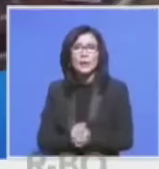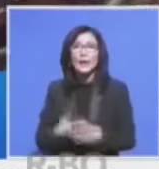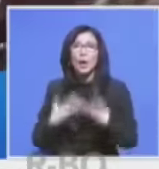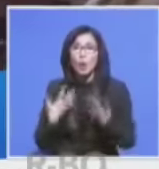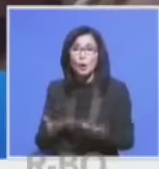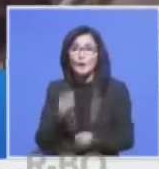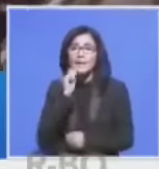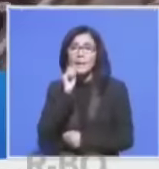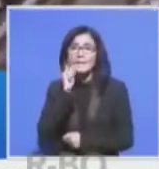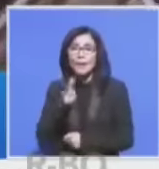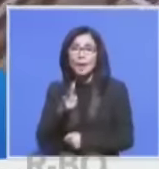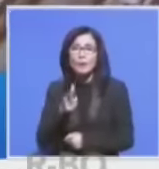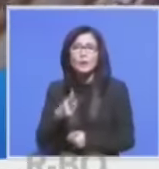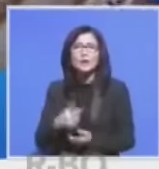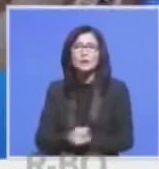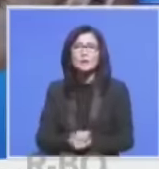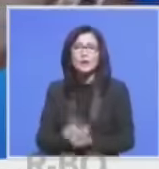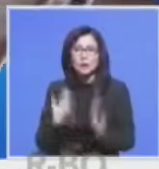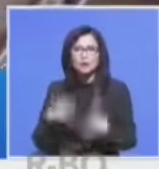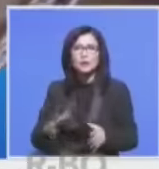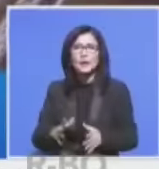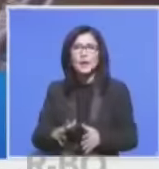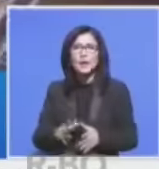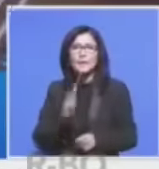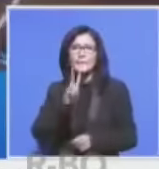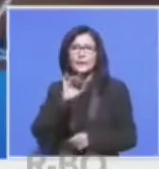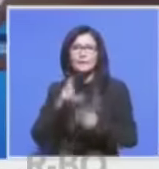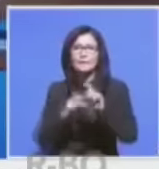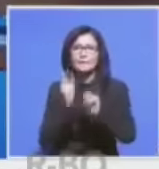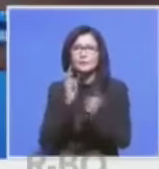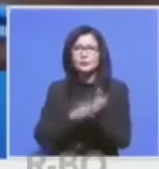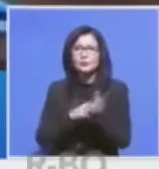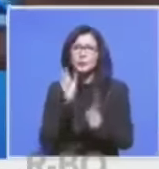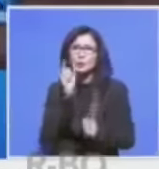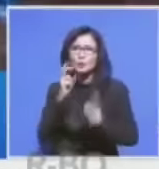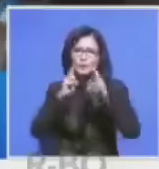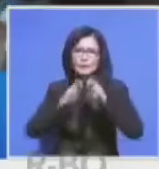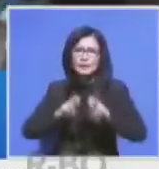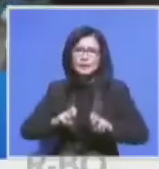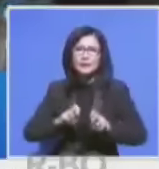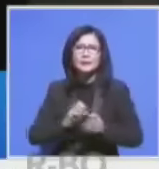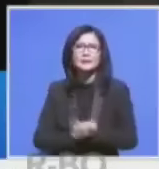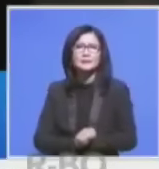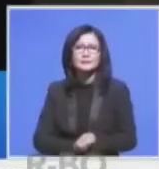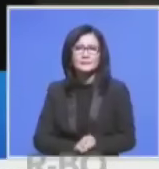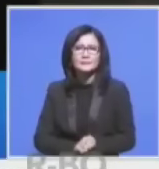melapor ke polisi sudah menjalani visum guna kepentingan penyelidikan.